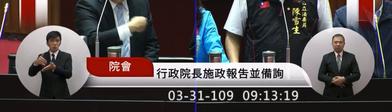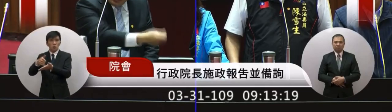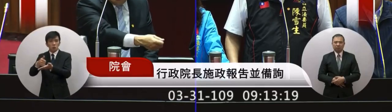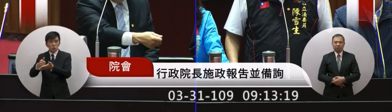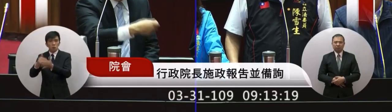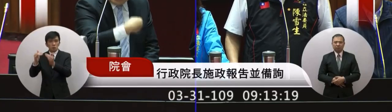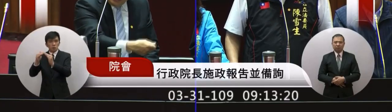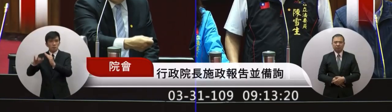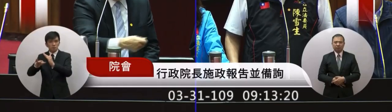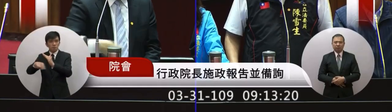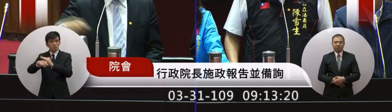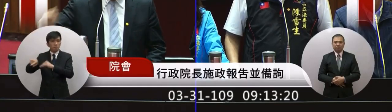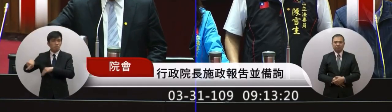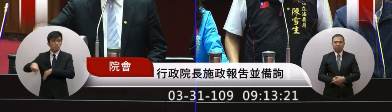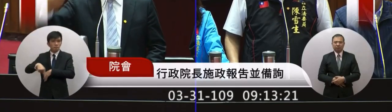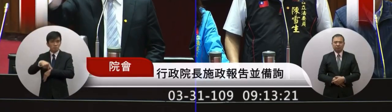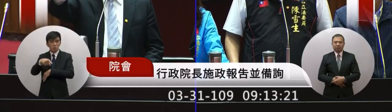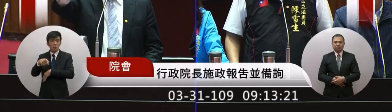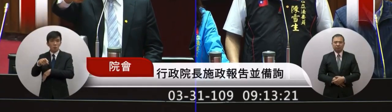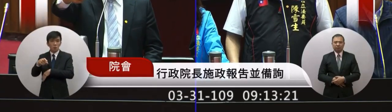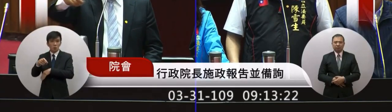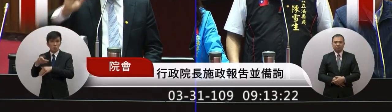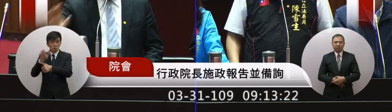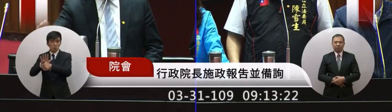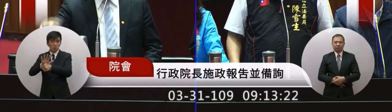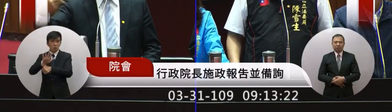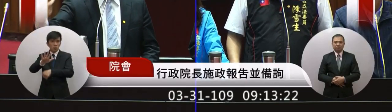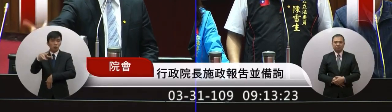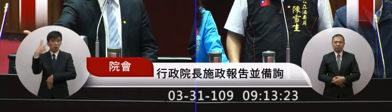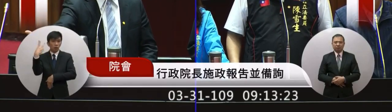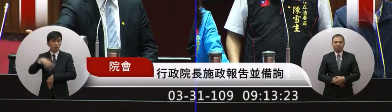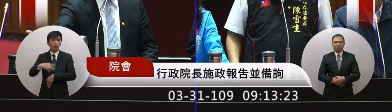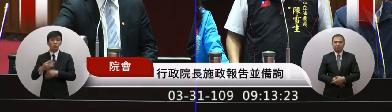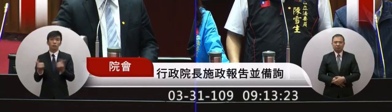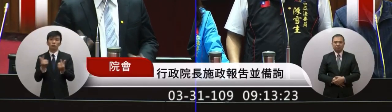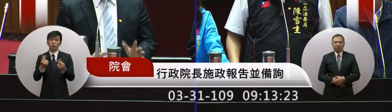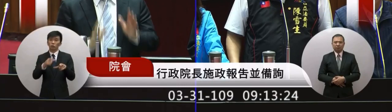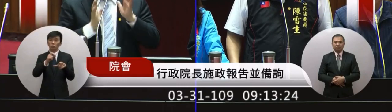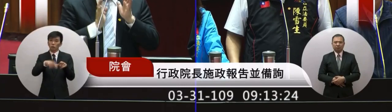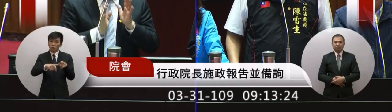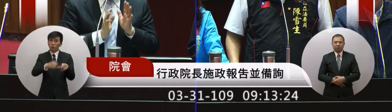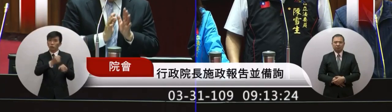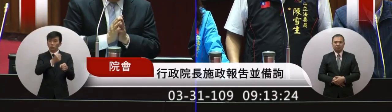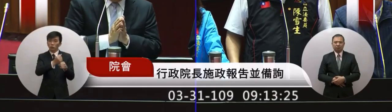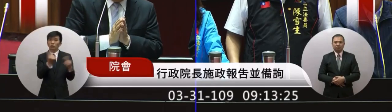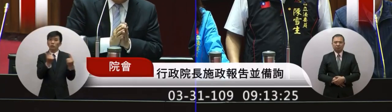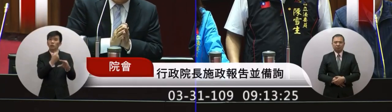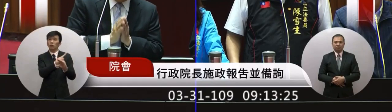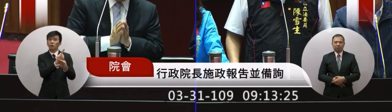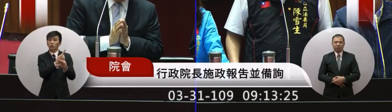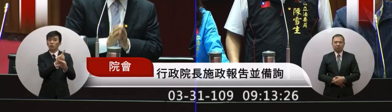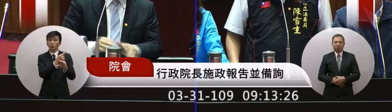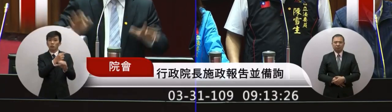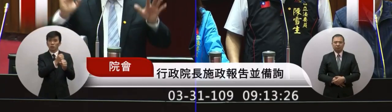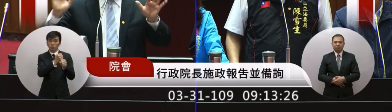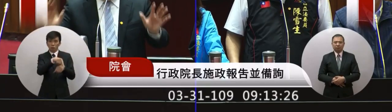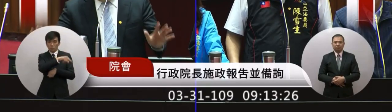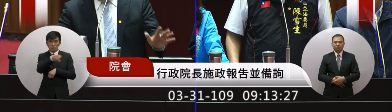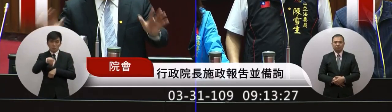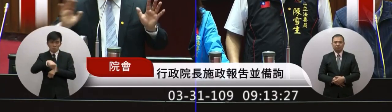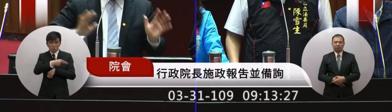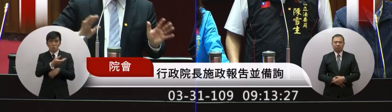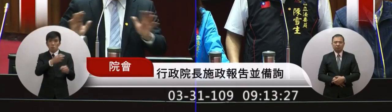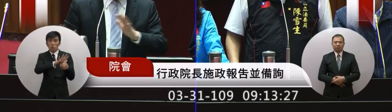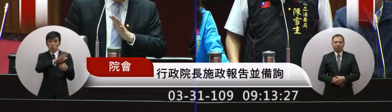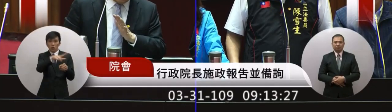庭有给，另外像刚才讲产业计程车司机，或者刚才。委员举例啊，有